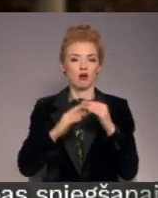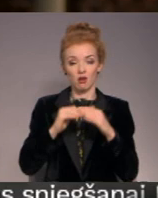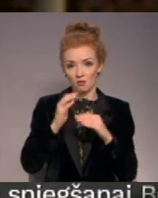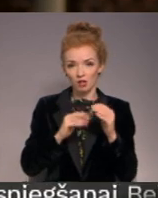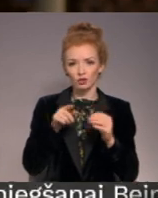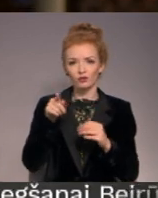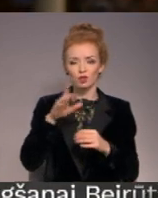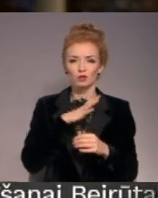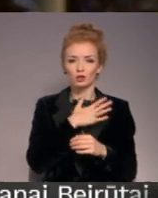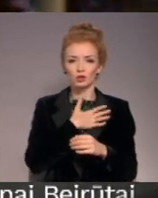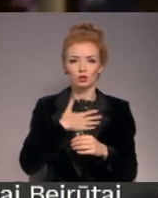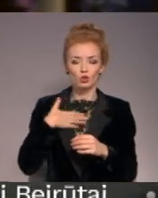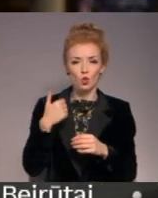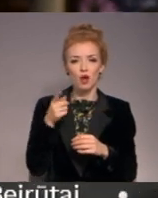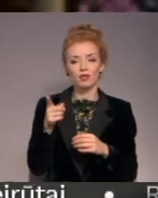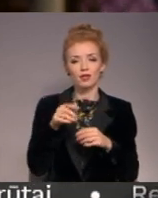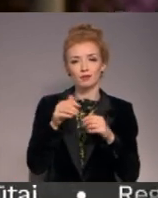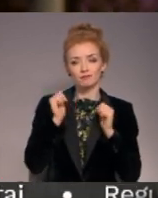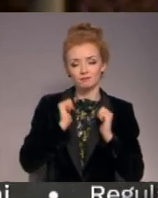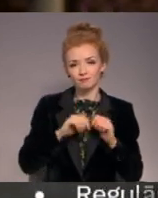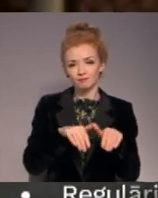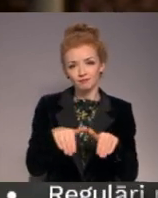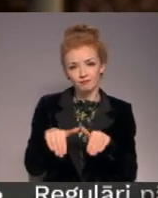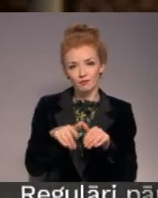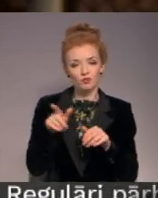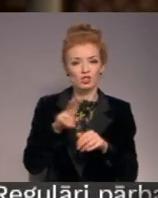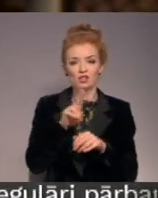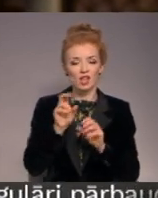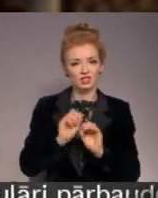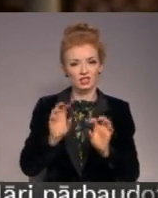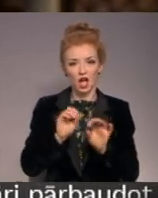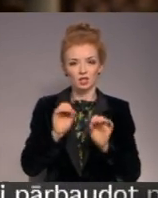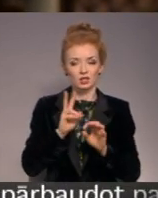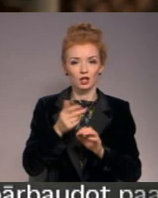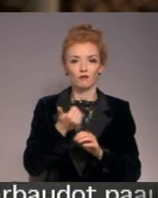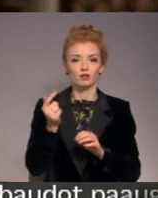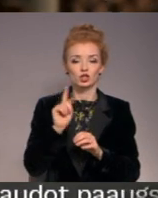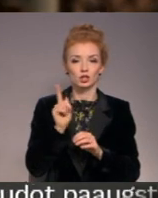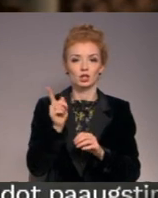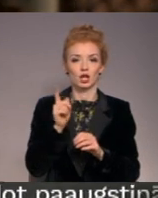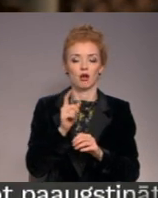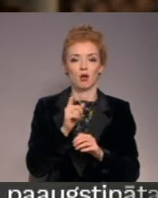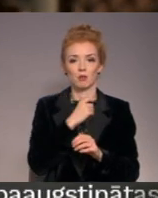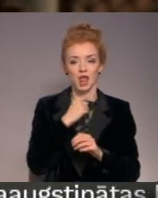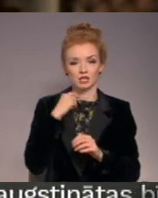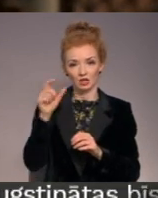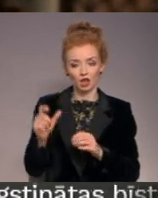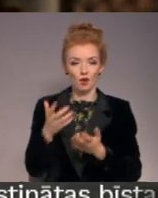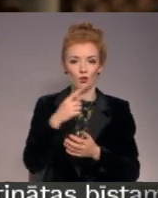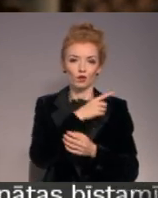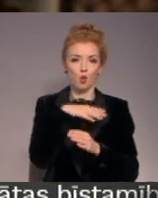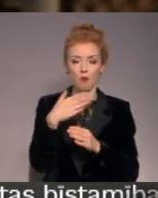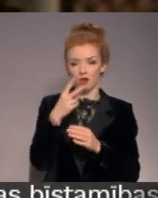tik pazemīgs, ka viņš ir te uzņemšanā nemaz nestāstīja un neklāstīja, ka viņš ir katoļu priesteris, un līdz ar to viņi domāja, nu kaut